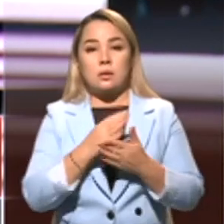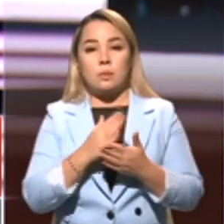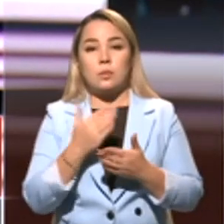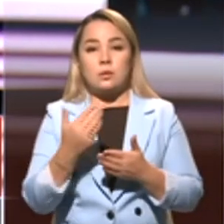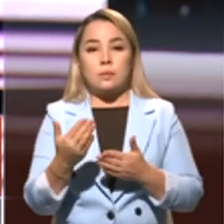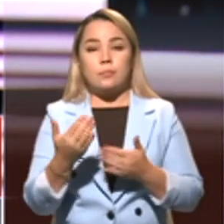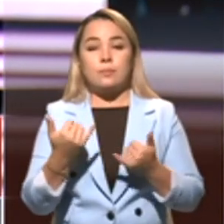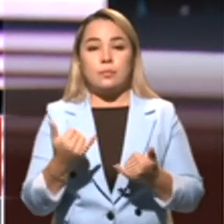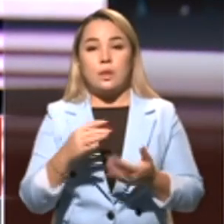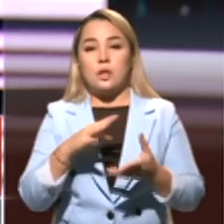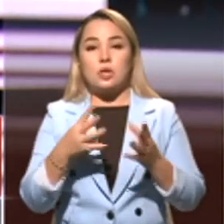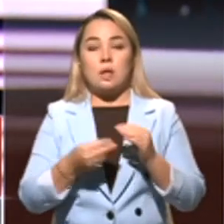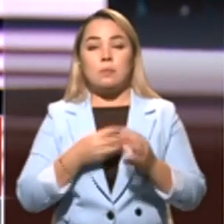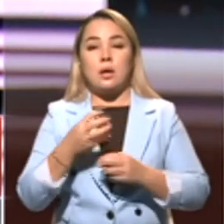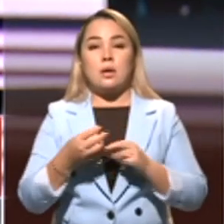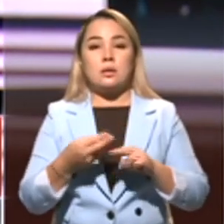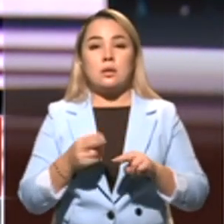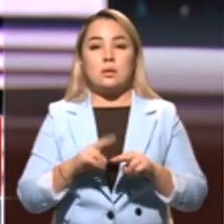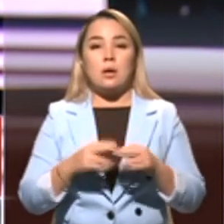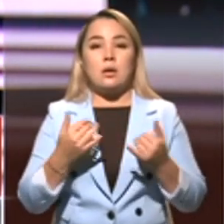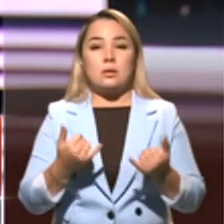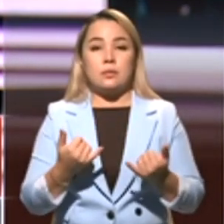Енді жалпы әлемде қазір